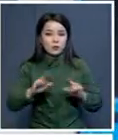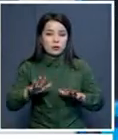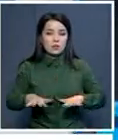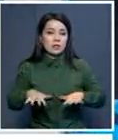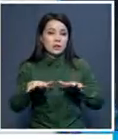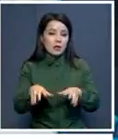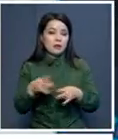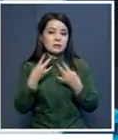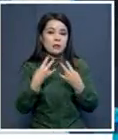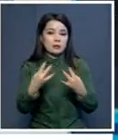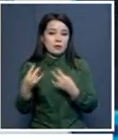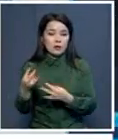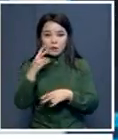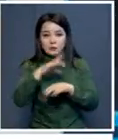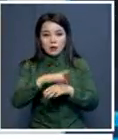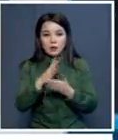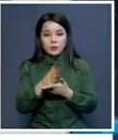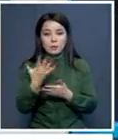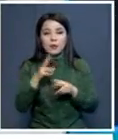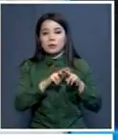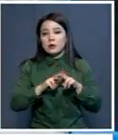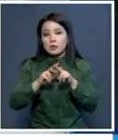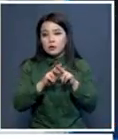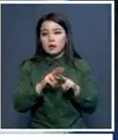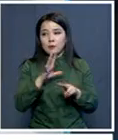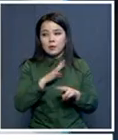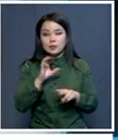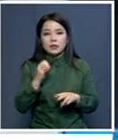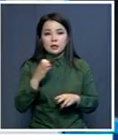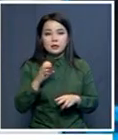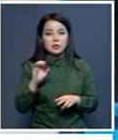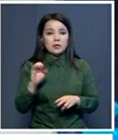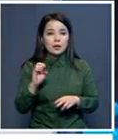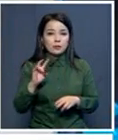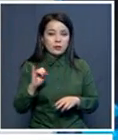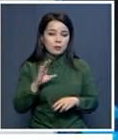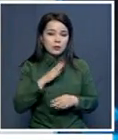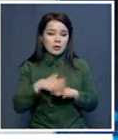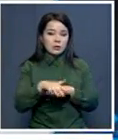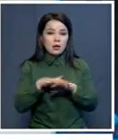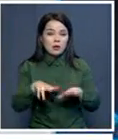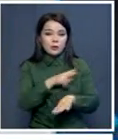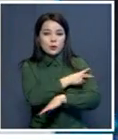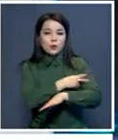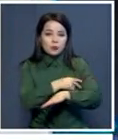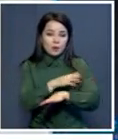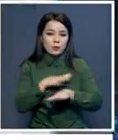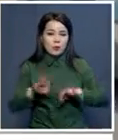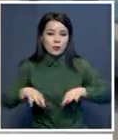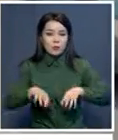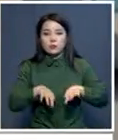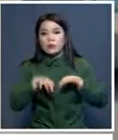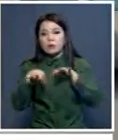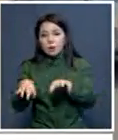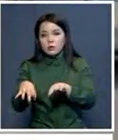деп атады. Содырлар 5 жұлдызды Дюсит қонақ үйіне сейсенбіде күндіз көлікпен барып, күзетшілерге оқ жаудырып, ішке